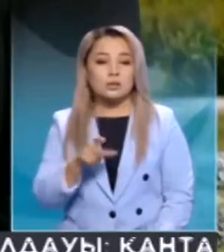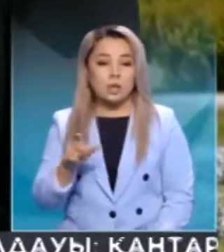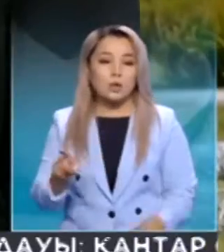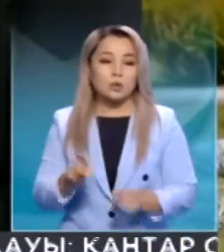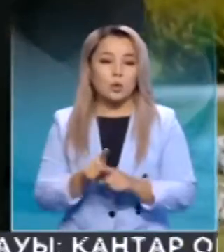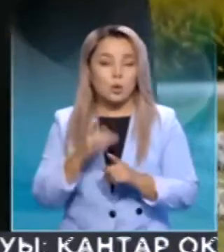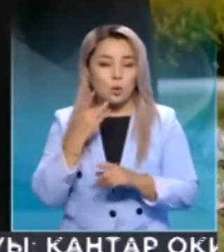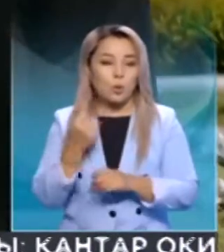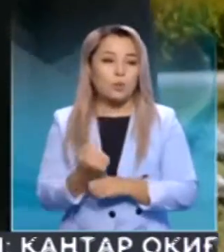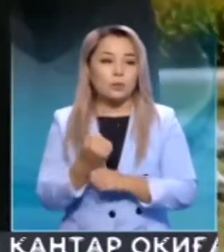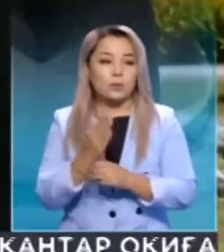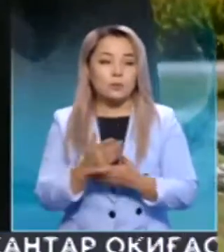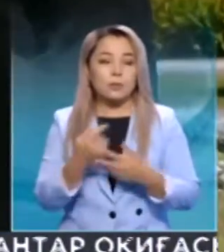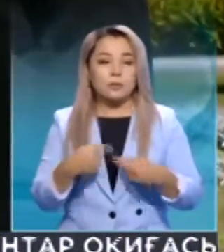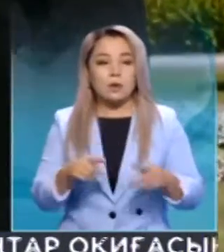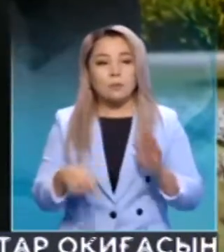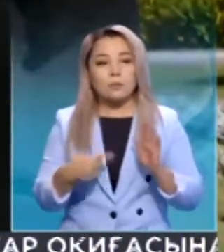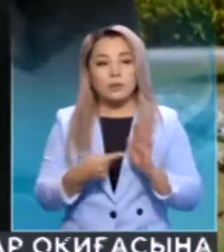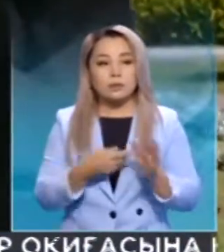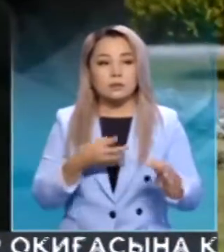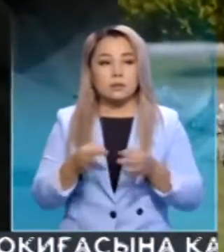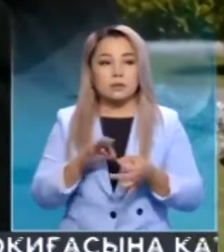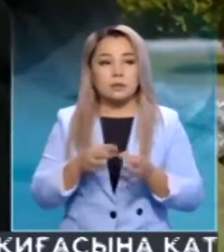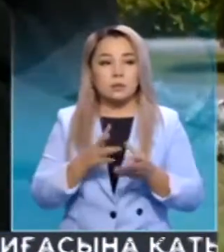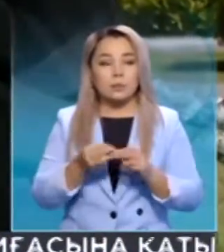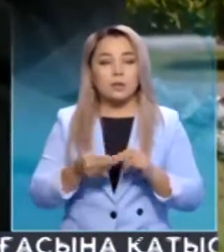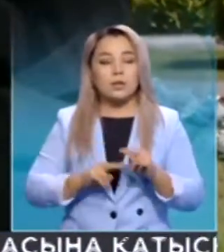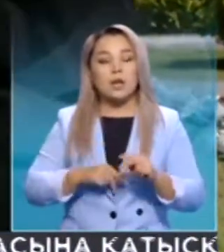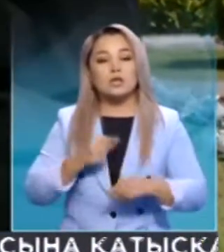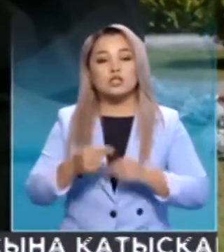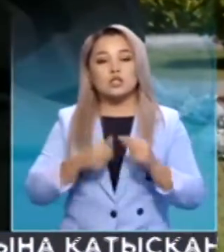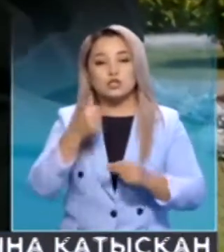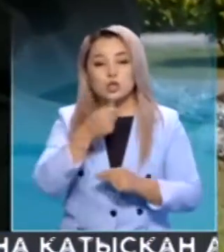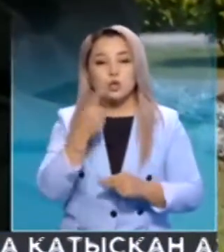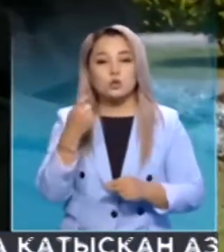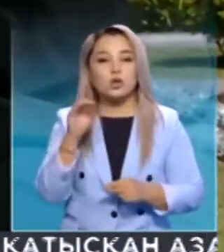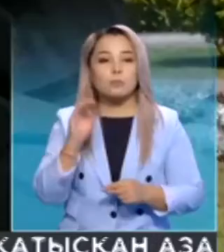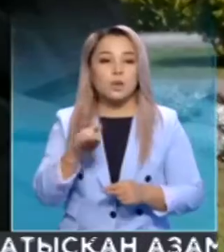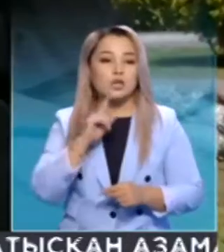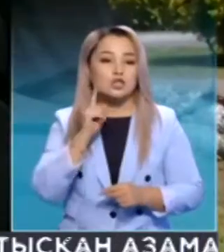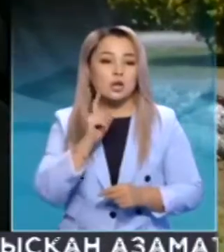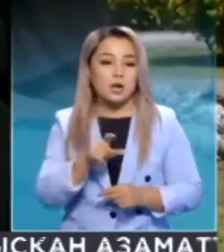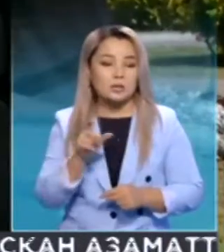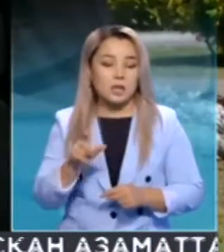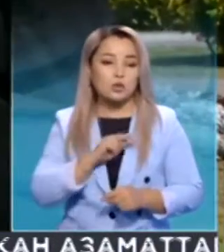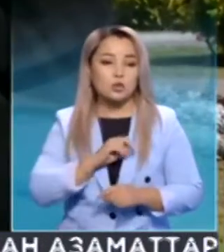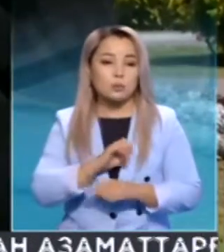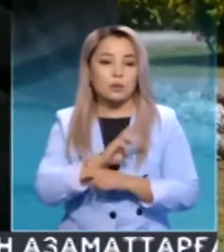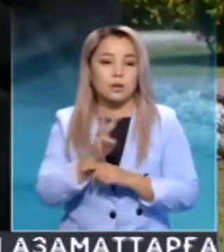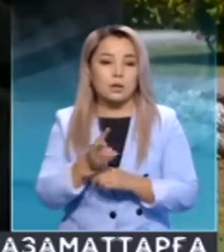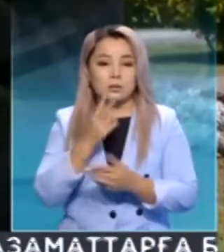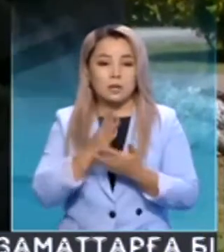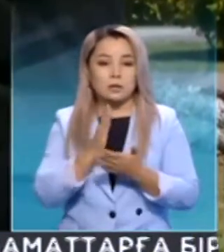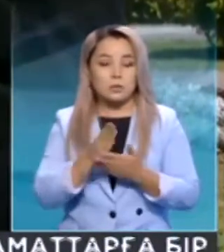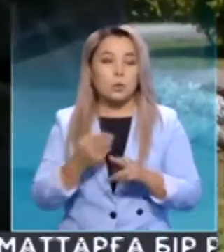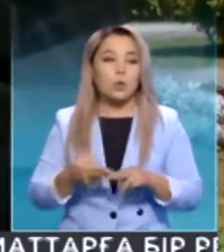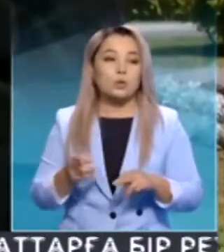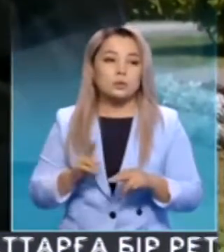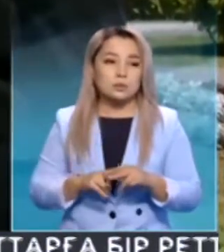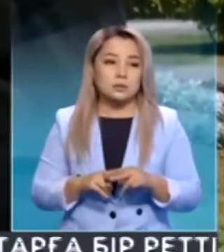қолдау бойынша өзекті мәселеге тоқталды. Ол келер жылдан 100 мың жас жұмыспен қамтылады деді. Ол